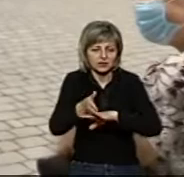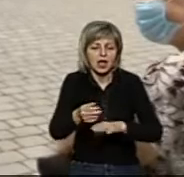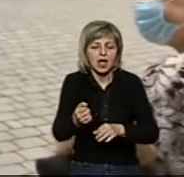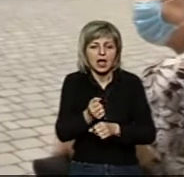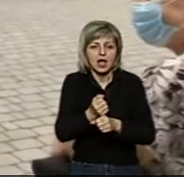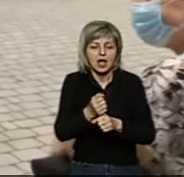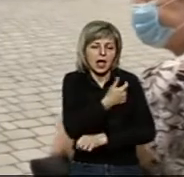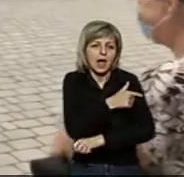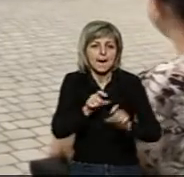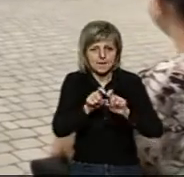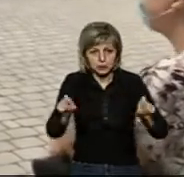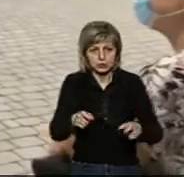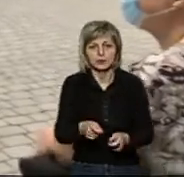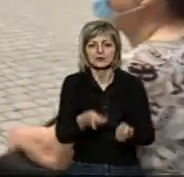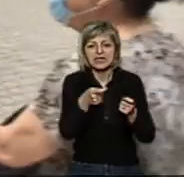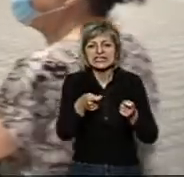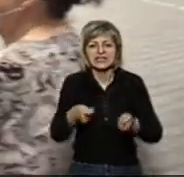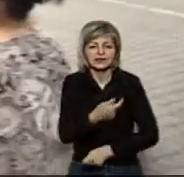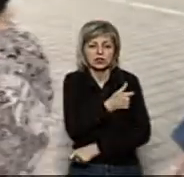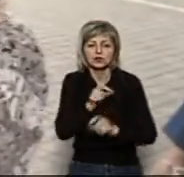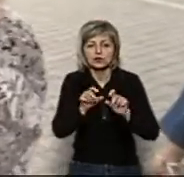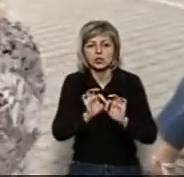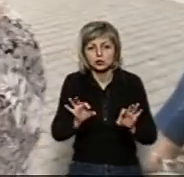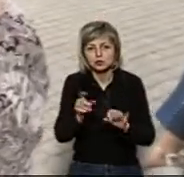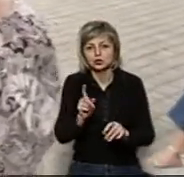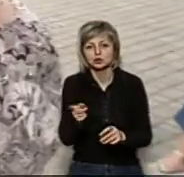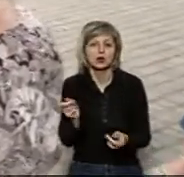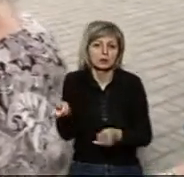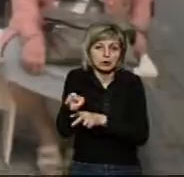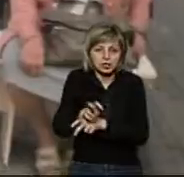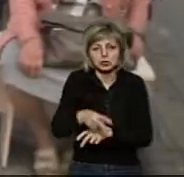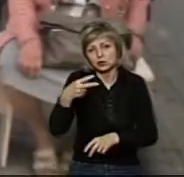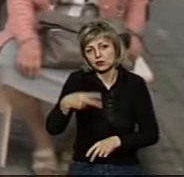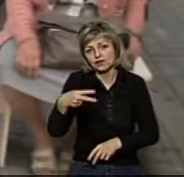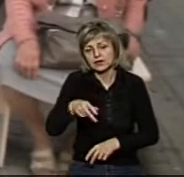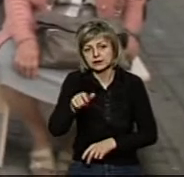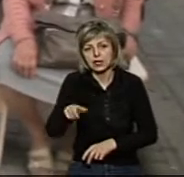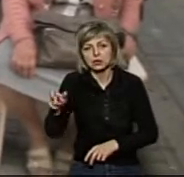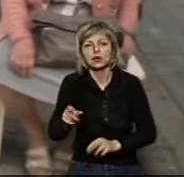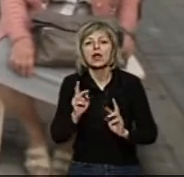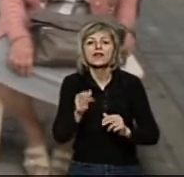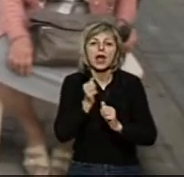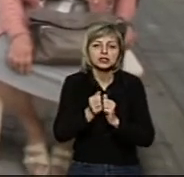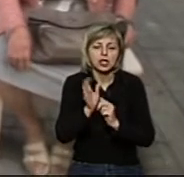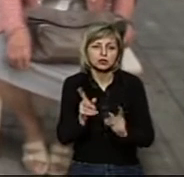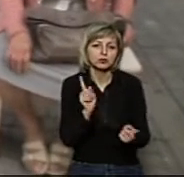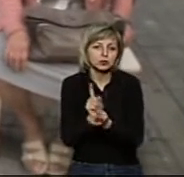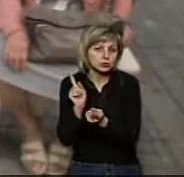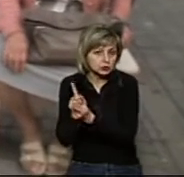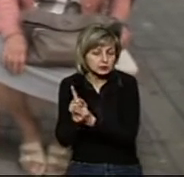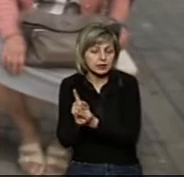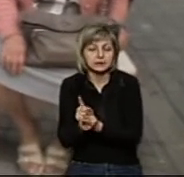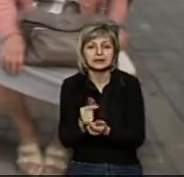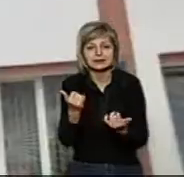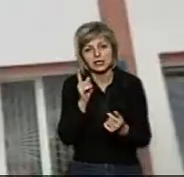Завідувачка медзакладу Ніна Поремська розповіла, зустріч відвідало понад 20 людей. Наскільки часто збиратимуться, ще вирішують. Каже,